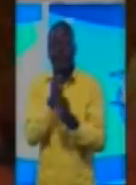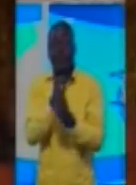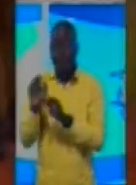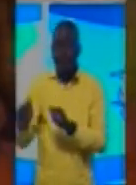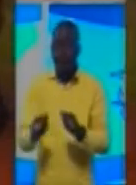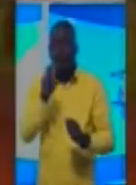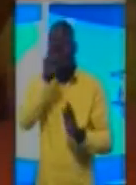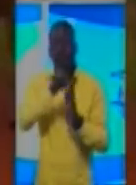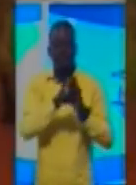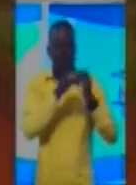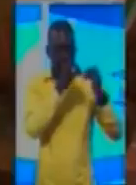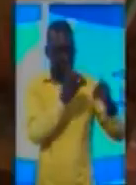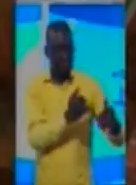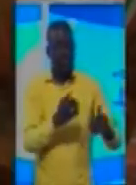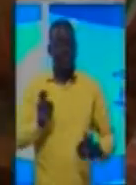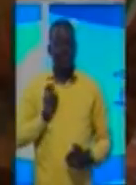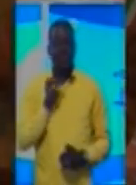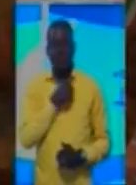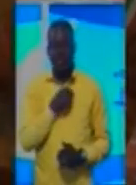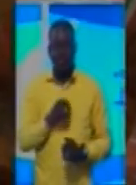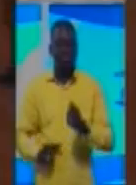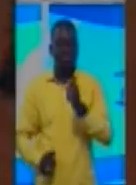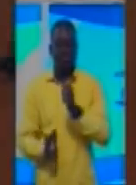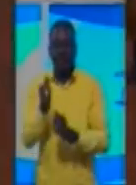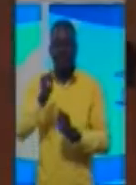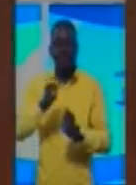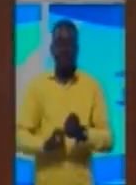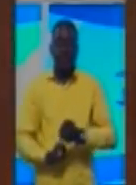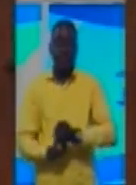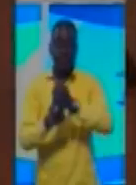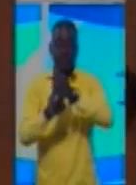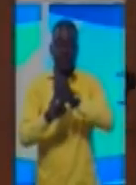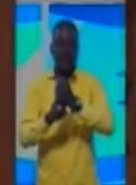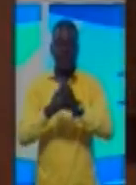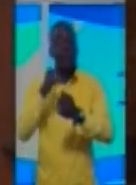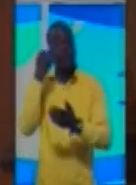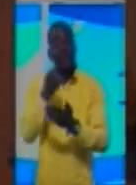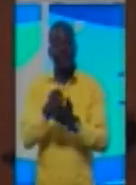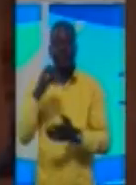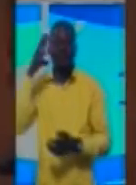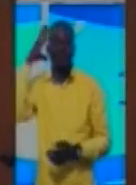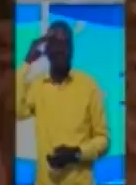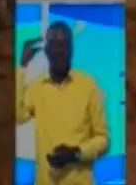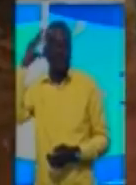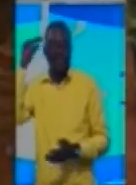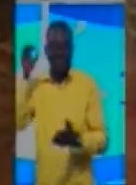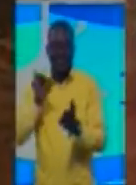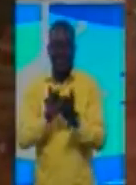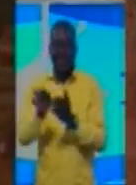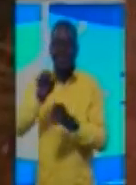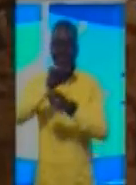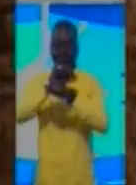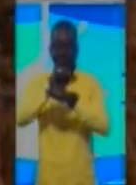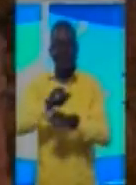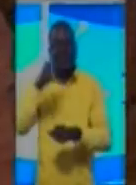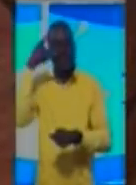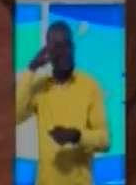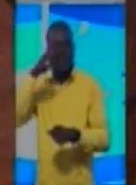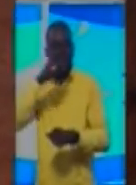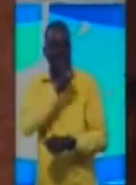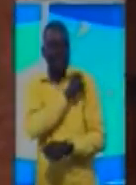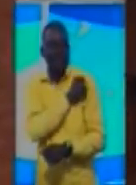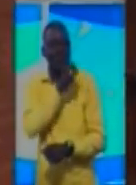d'engagement à nos côtés et plus de soutien. Une somme d'expérience sur laquelle compte s'appuyer Serge Thierry